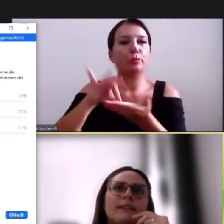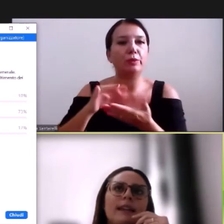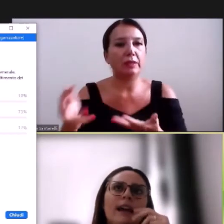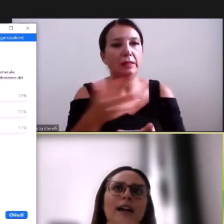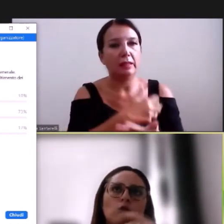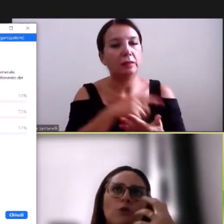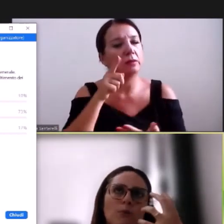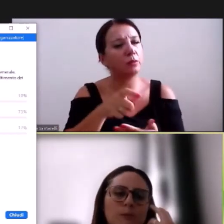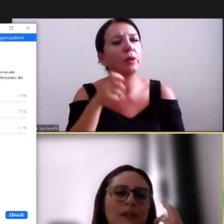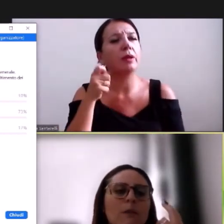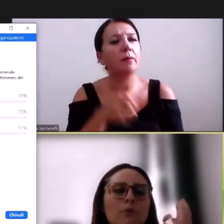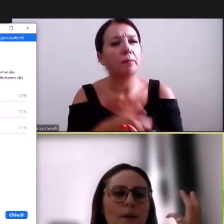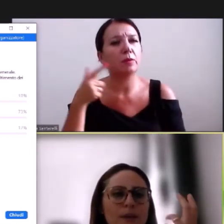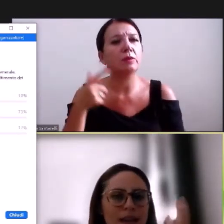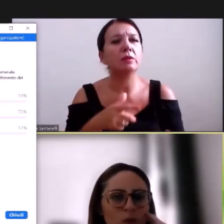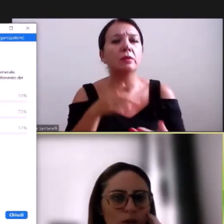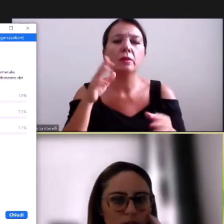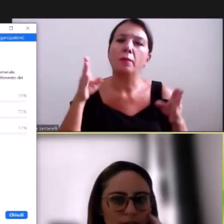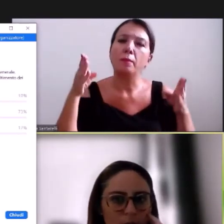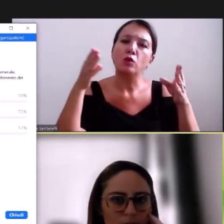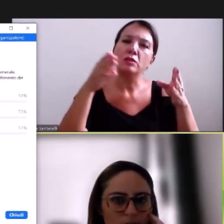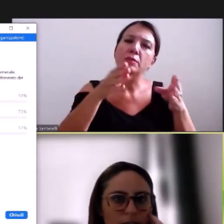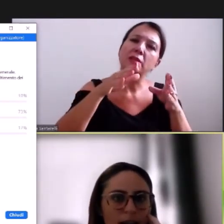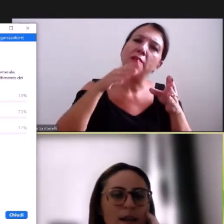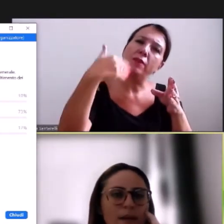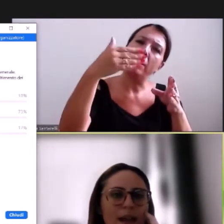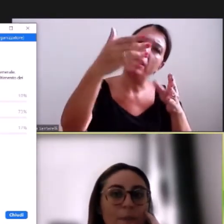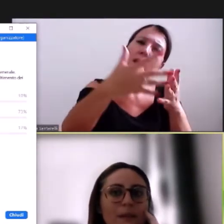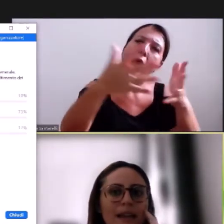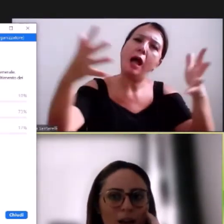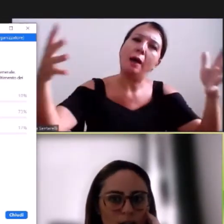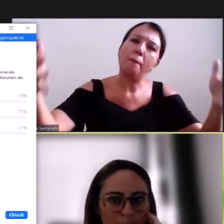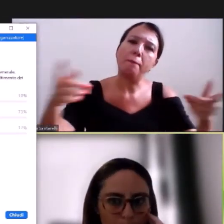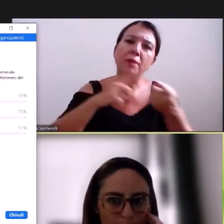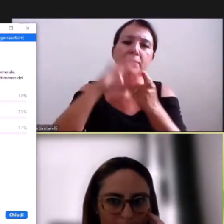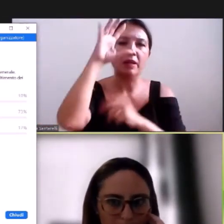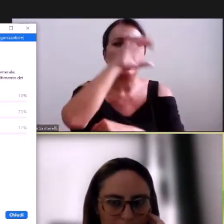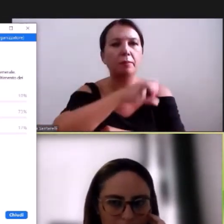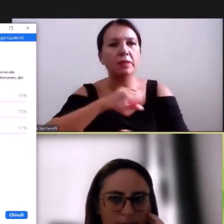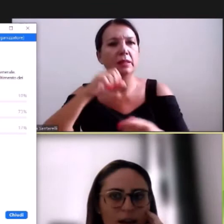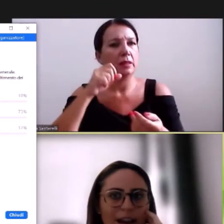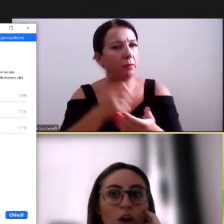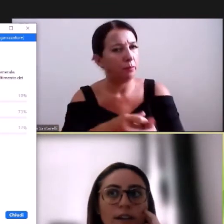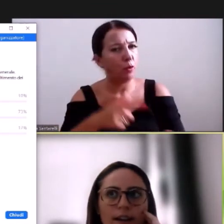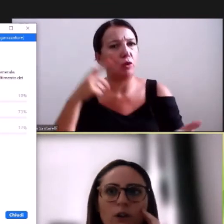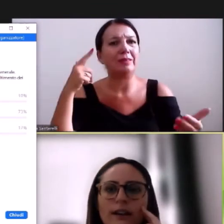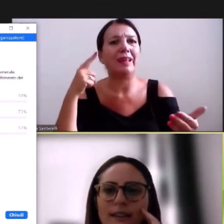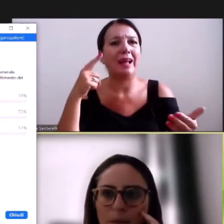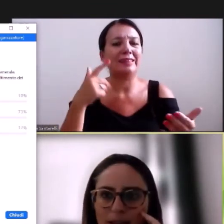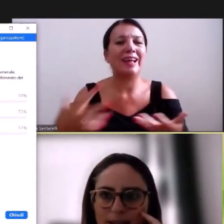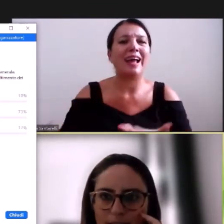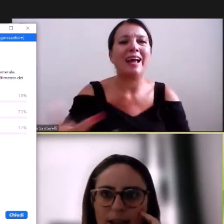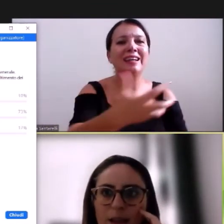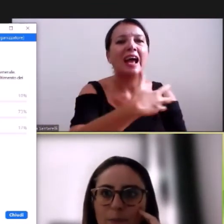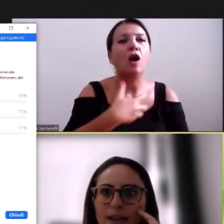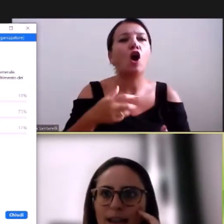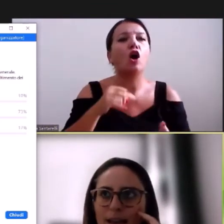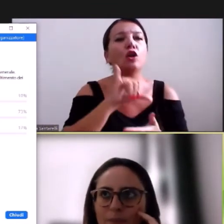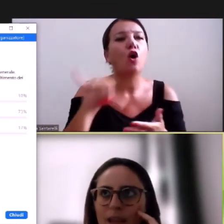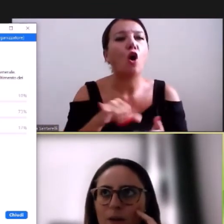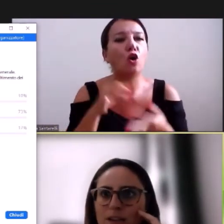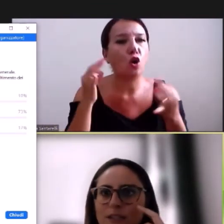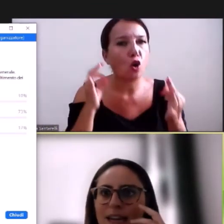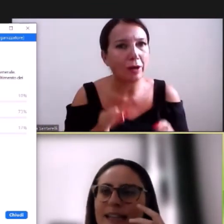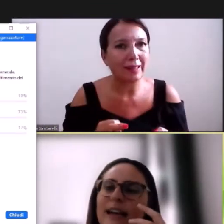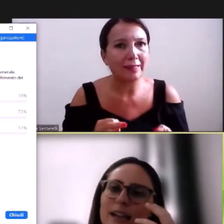è importante assumere una prospettiva più ampia nella valutazione della questione per capire perché è così importante raccoglierli correttamente e